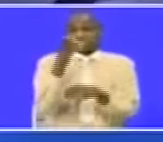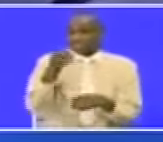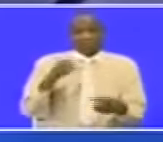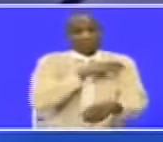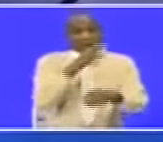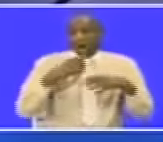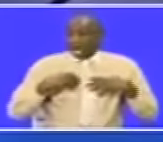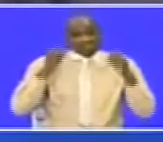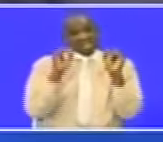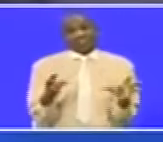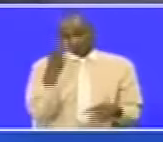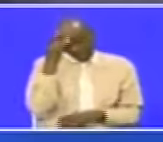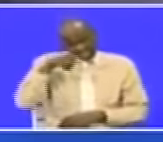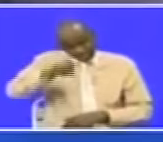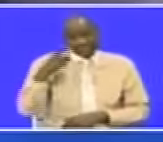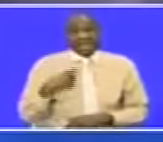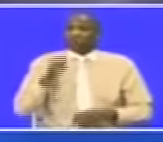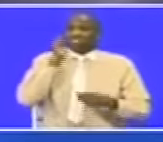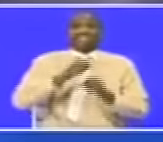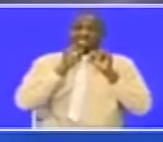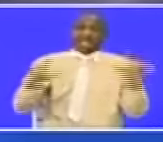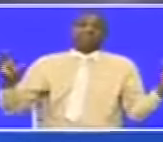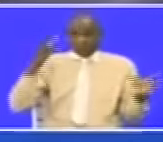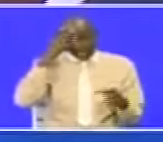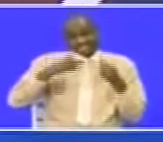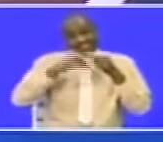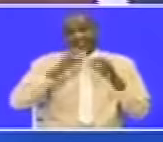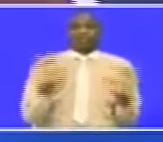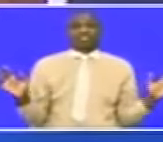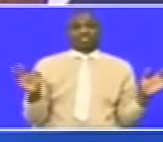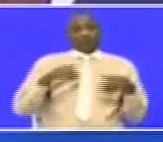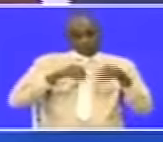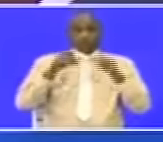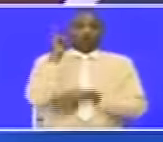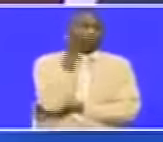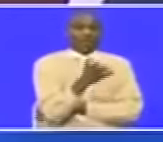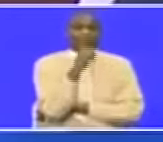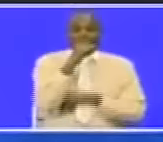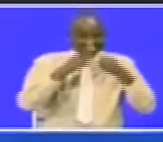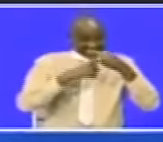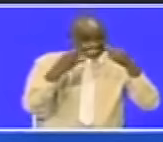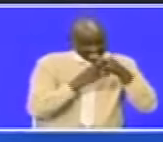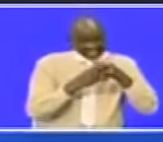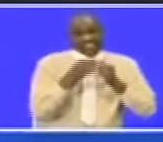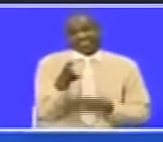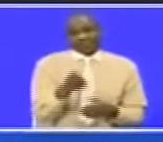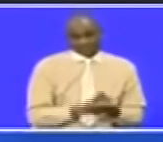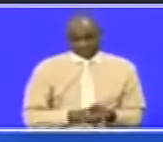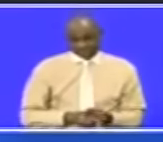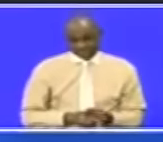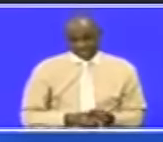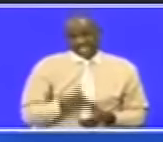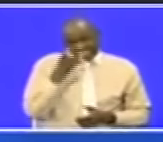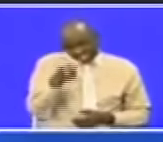wa kuendeleza uchunguzi kwani yeye sio jaji katika mahakama chini ya kipengee hicho cha 168. Jopo lilifanya jambo